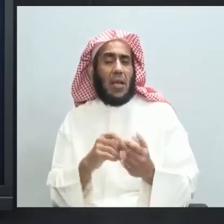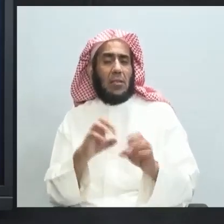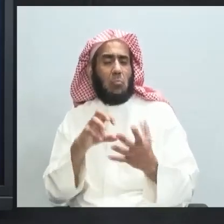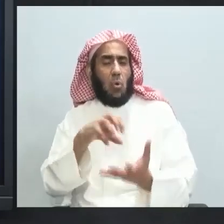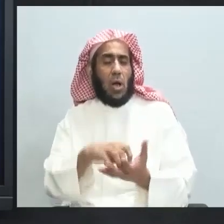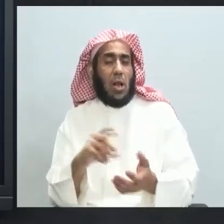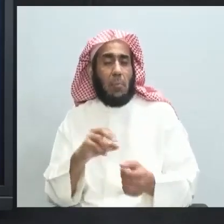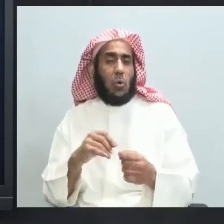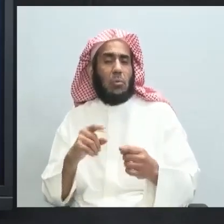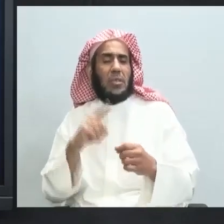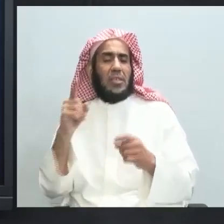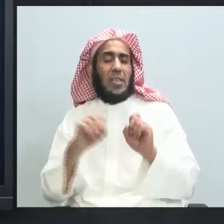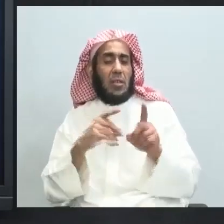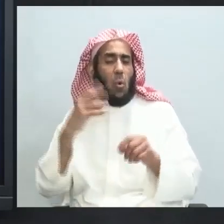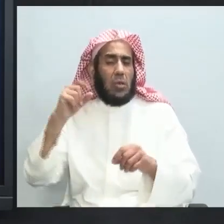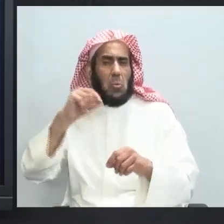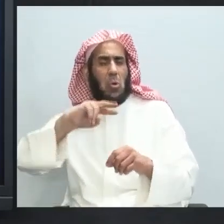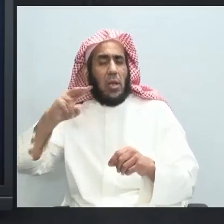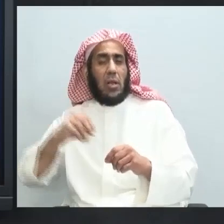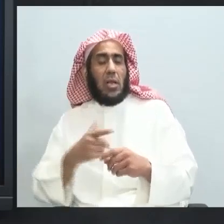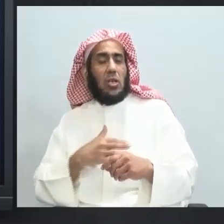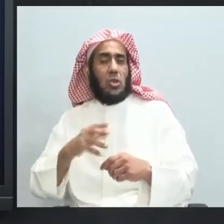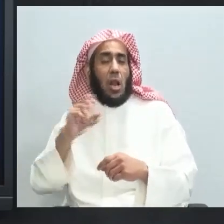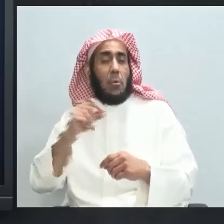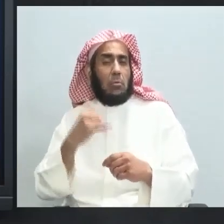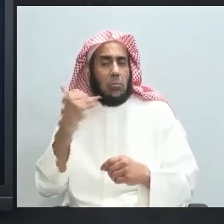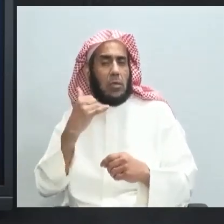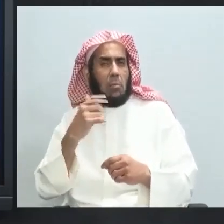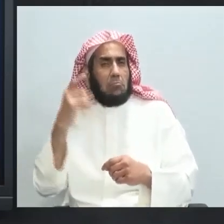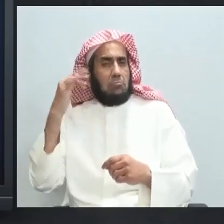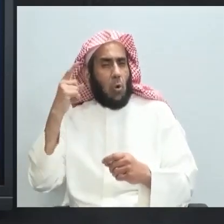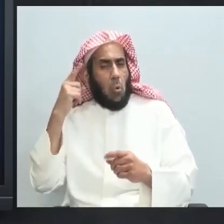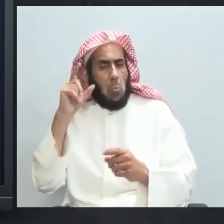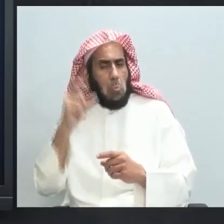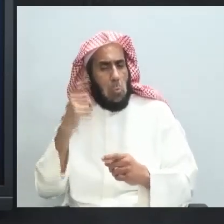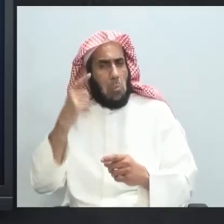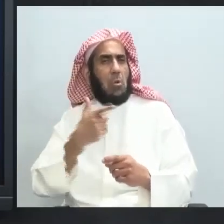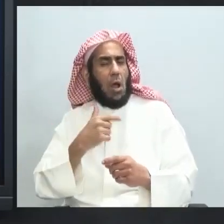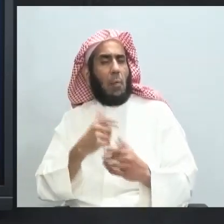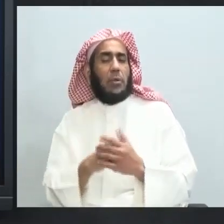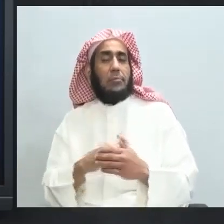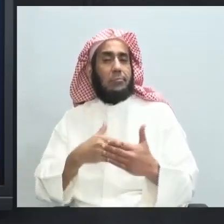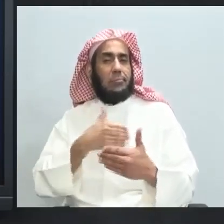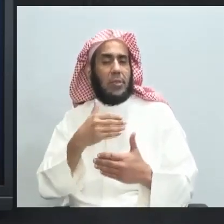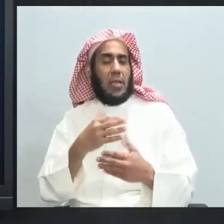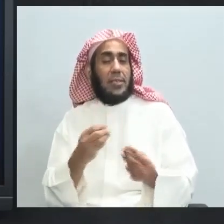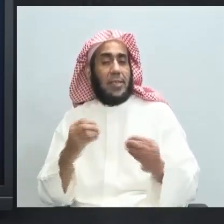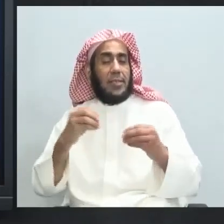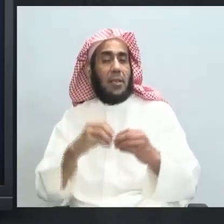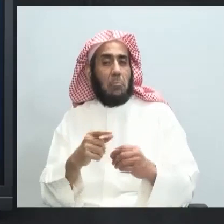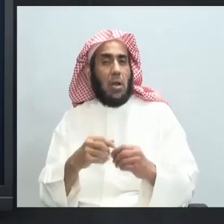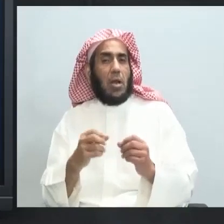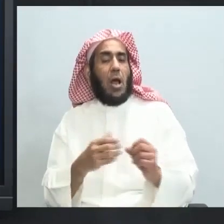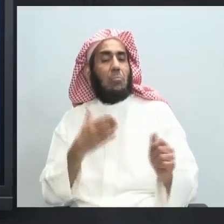وهي منصه التواصل سيشعر العميل ان المنظمه تهتم لرايه لرغباته لطلباته وبالتالي سيزيد من